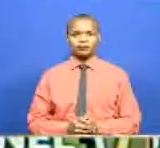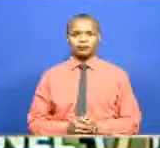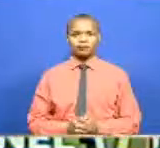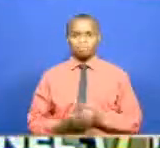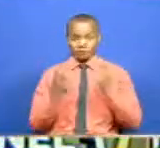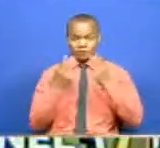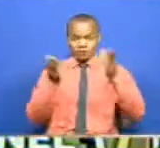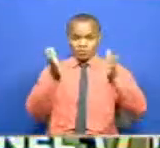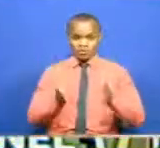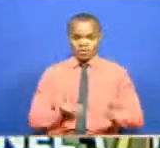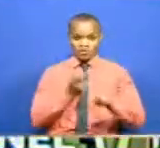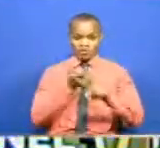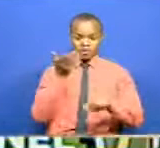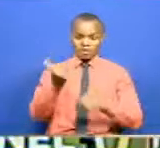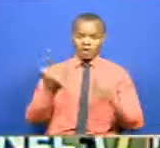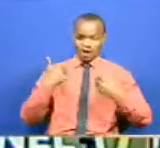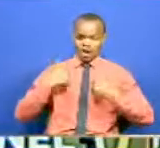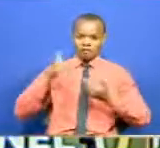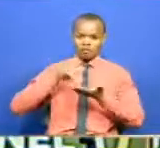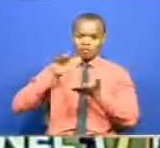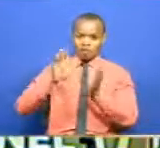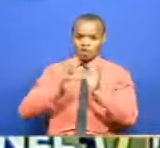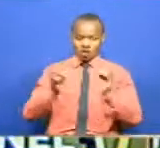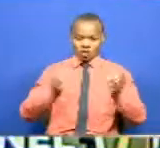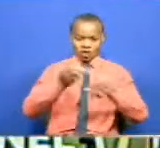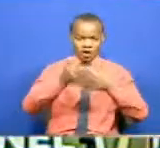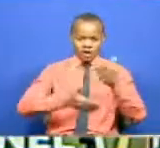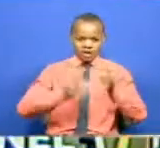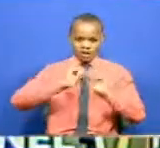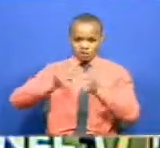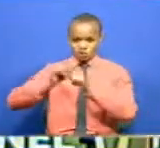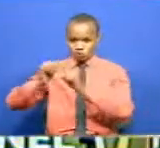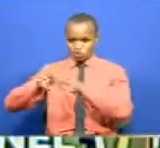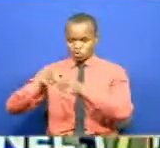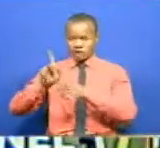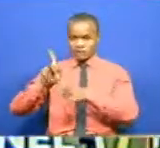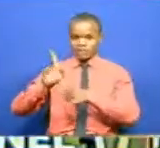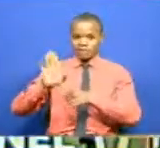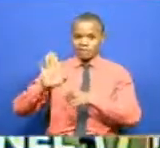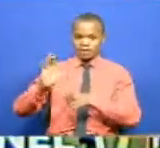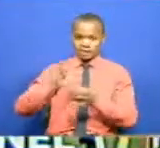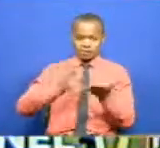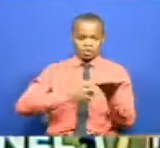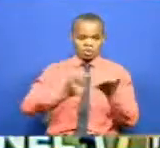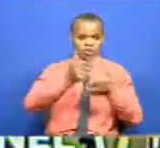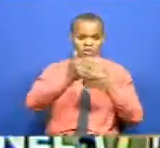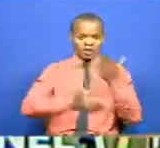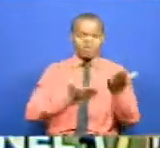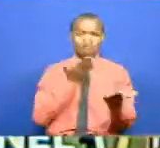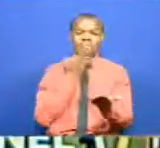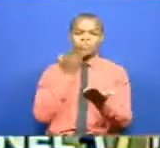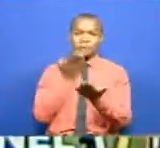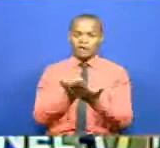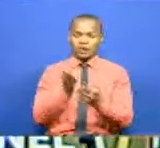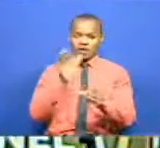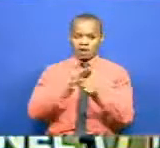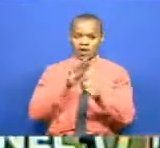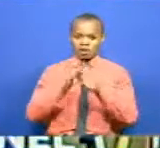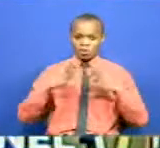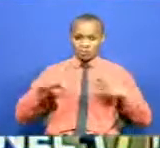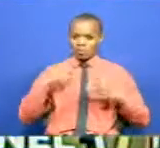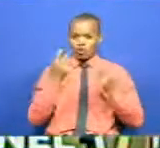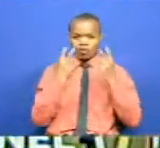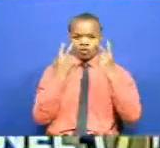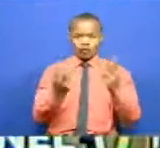Mtazamaji, kufikia hapo sina la ziada ila kutamatisha taarifa za Darubini Weekend Ijumaa ya leo. Nasema asante sana kwa utazamaji wako kwenye mitandao